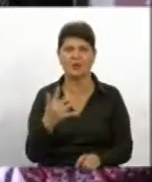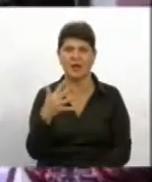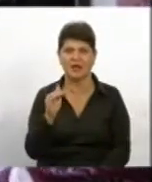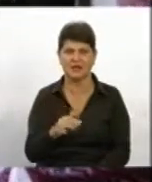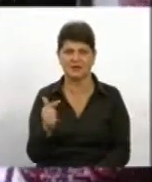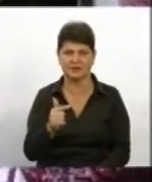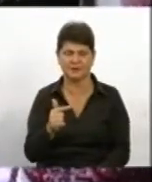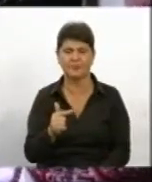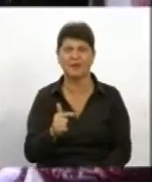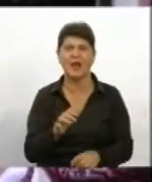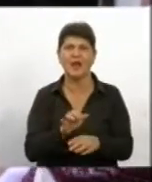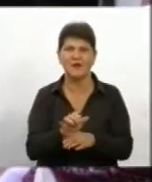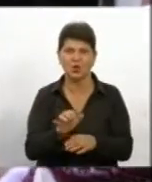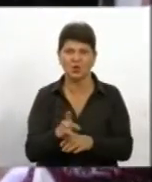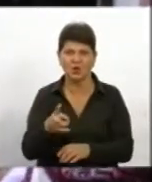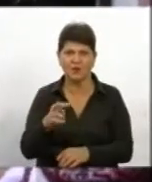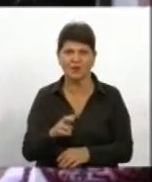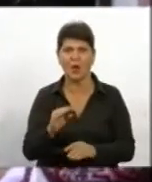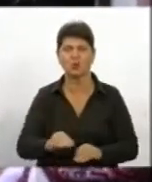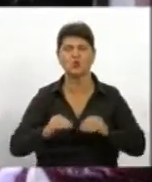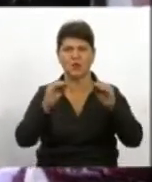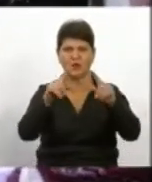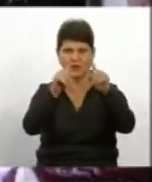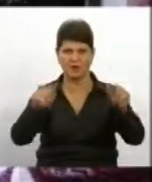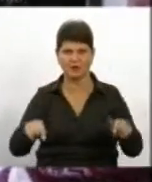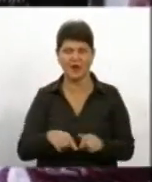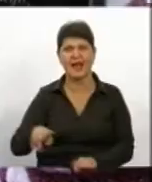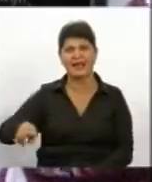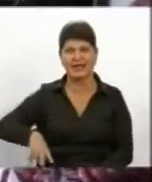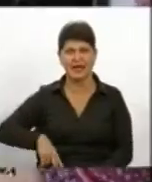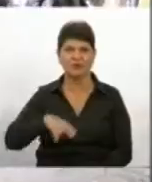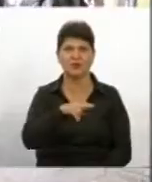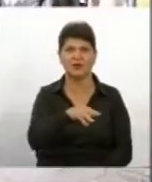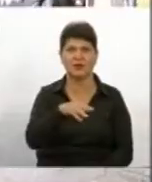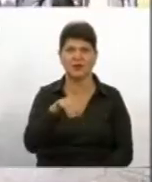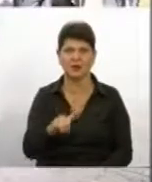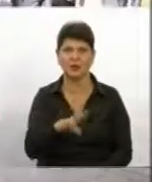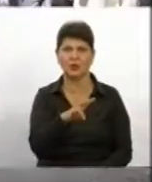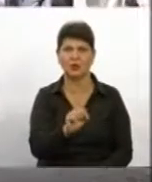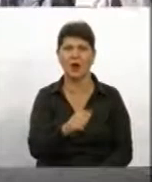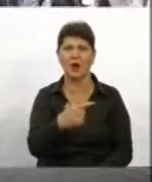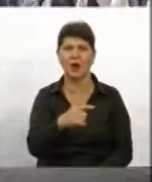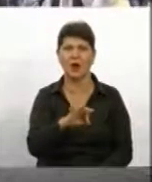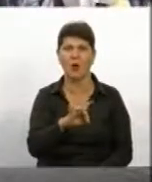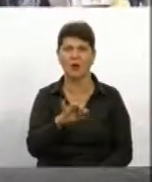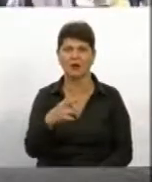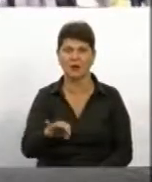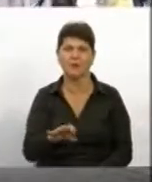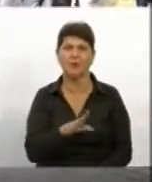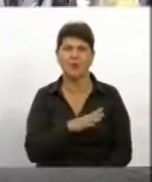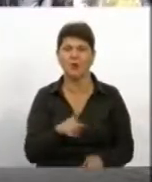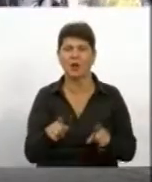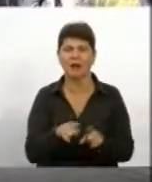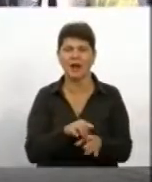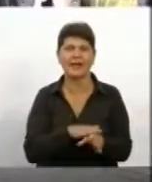та встановлення дошки, каже директор училища Володимир Нагорний. Привели ініціативу. І була така реалізована